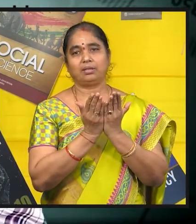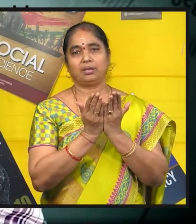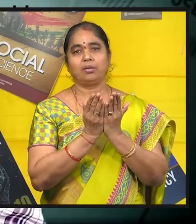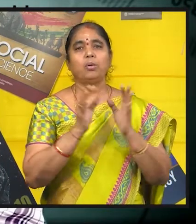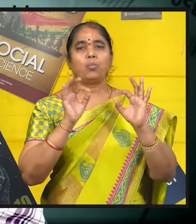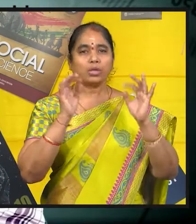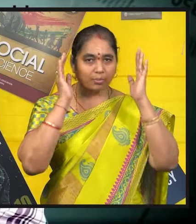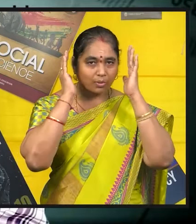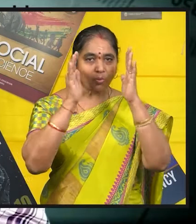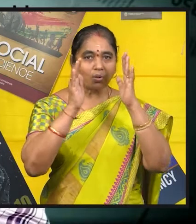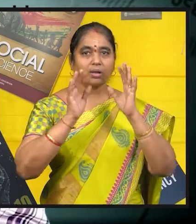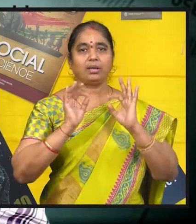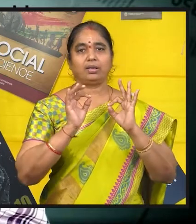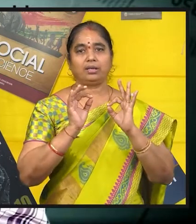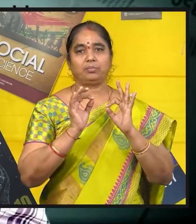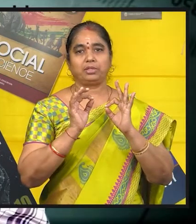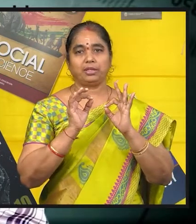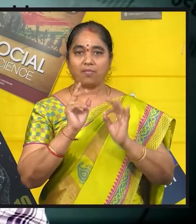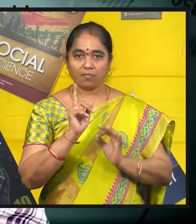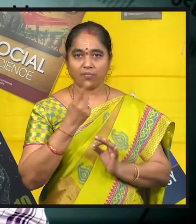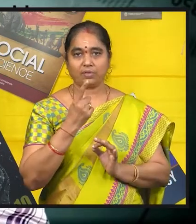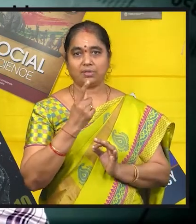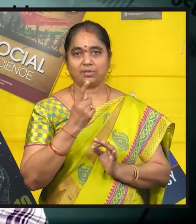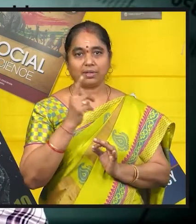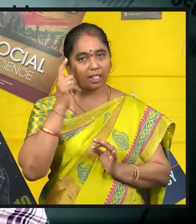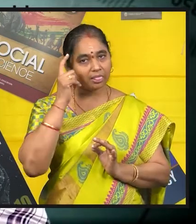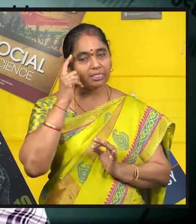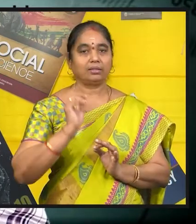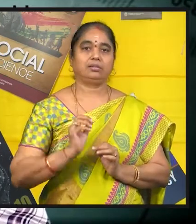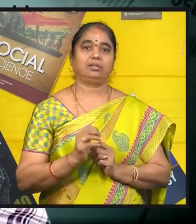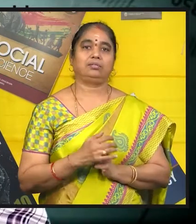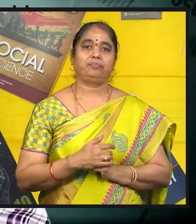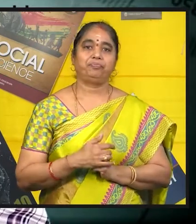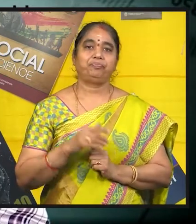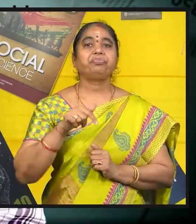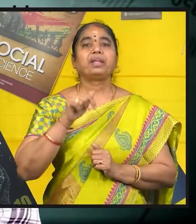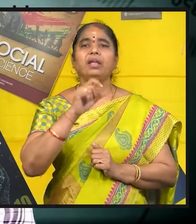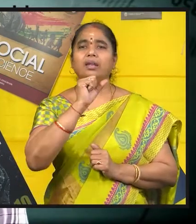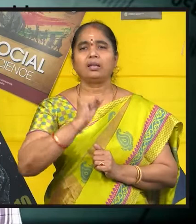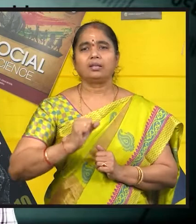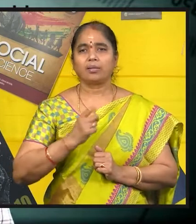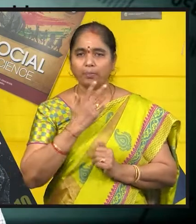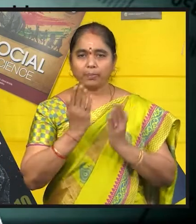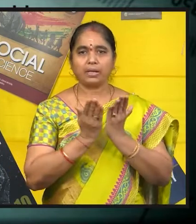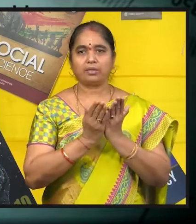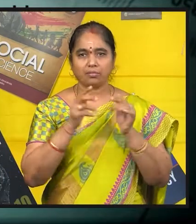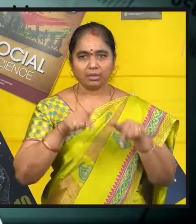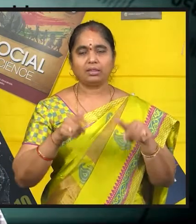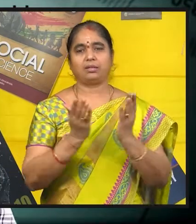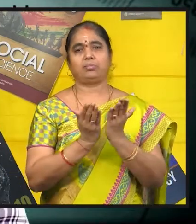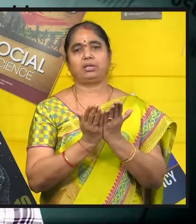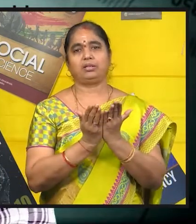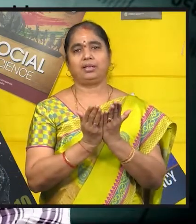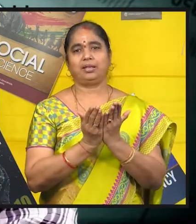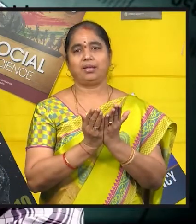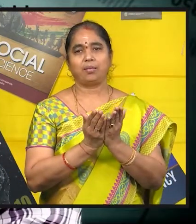கற்றுக்கொள்ளக்கூடியதான நோக்கங்கள் என்ன என்பதனை முதலாவது அறிந்து கொள்ள வேண்டும். என்னென்ன நோக்கங்களை நாம் இந்த